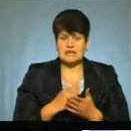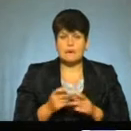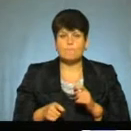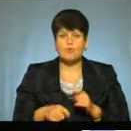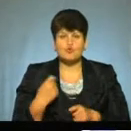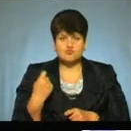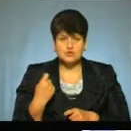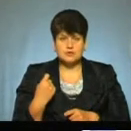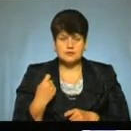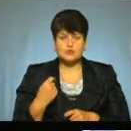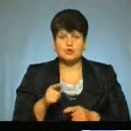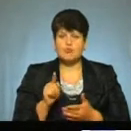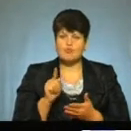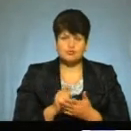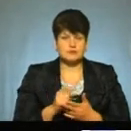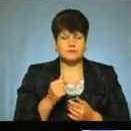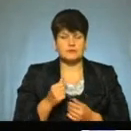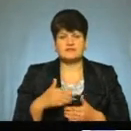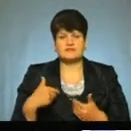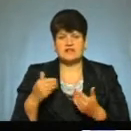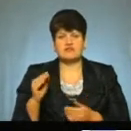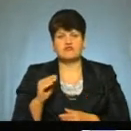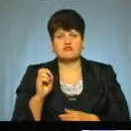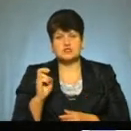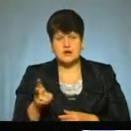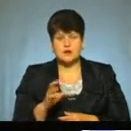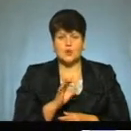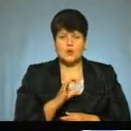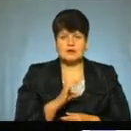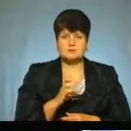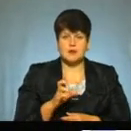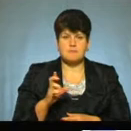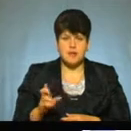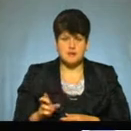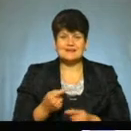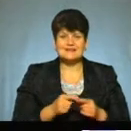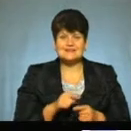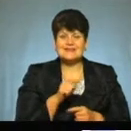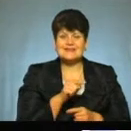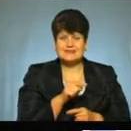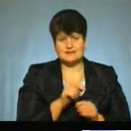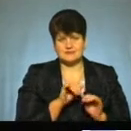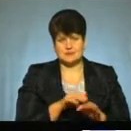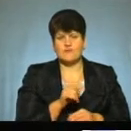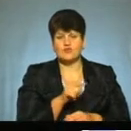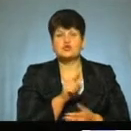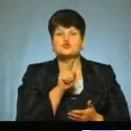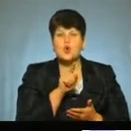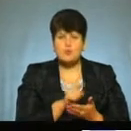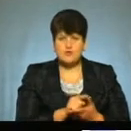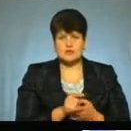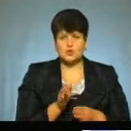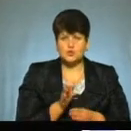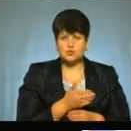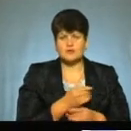порушення, тоді обов'язково потрібно звертатися в ЖЕКи чи ОСББ. Це їхня прерогатива, вони зобов'язані